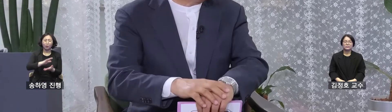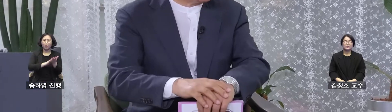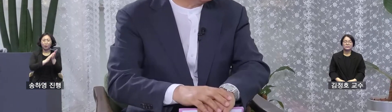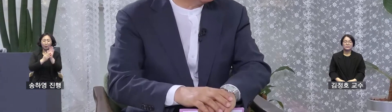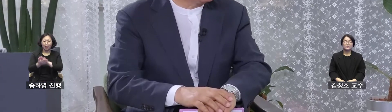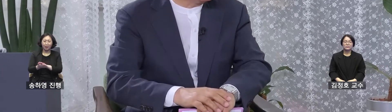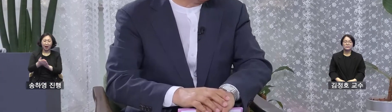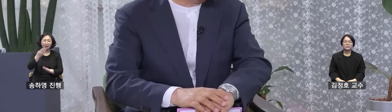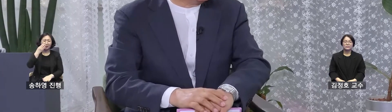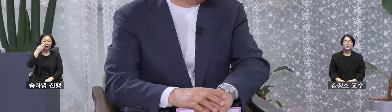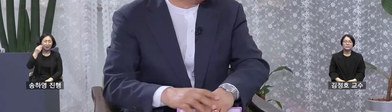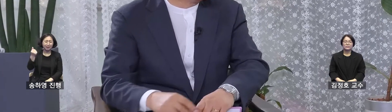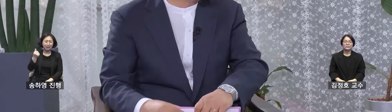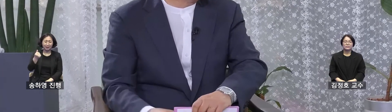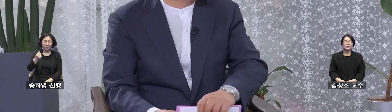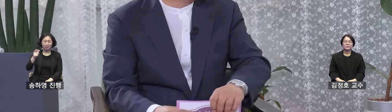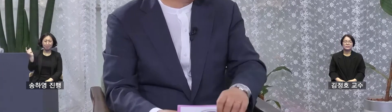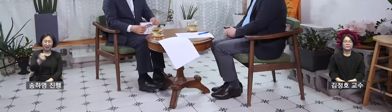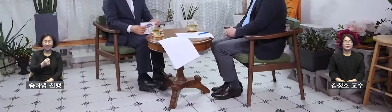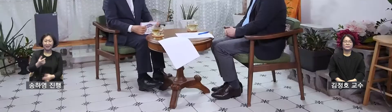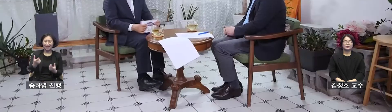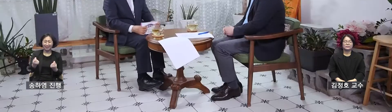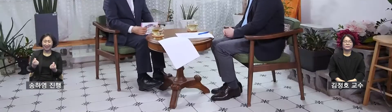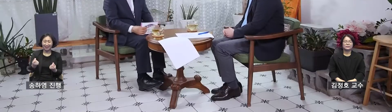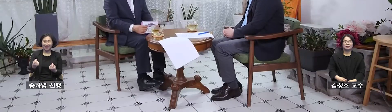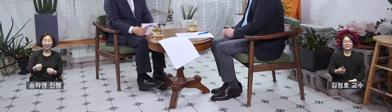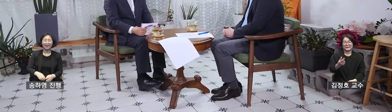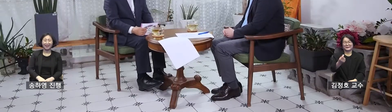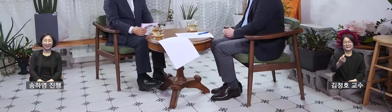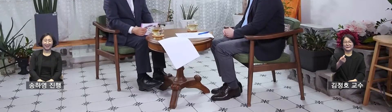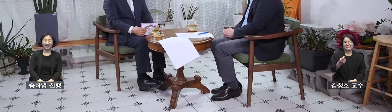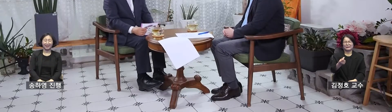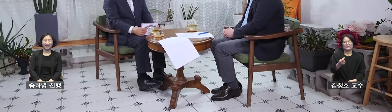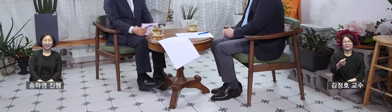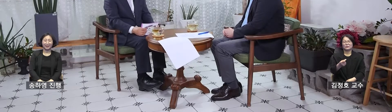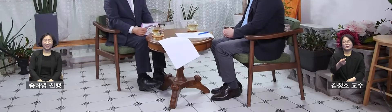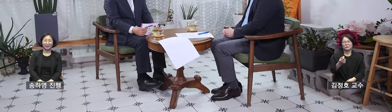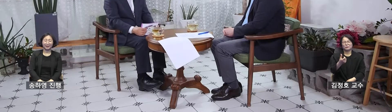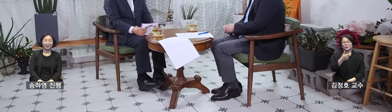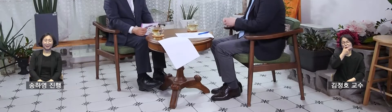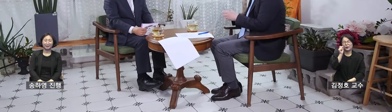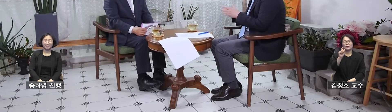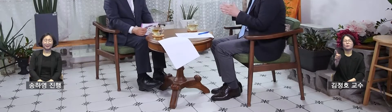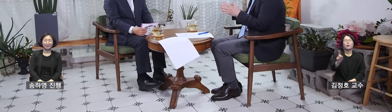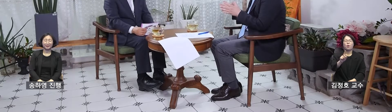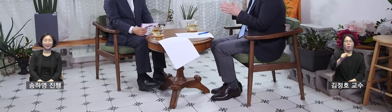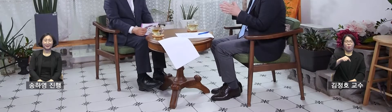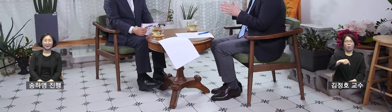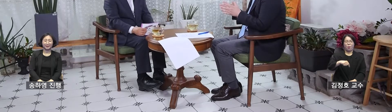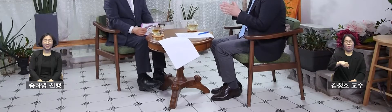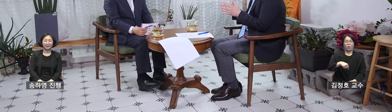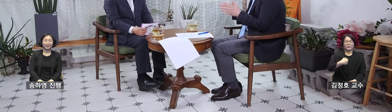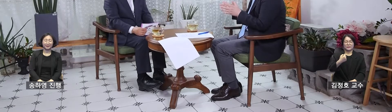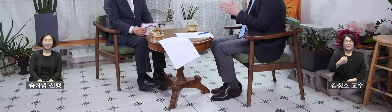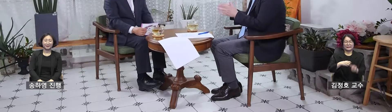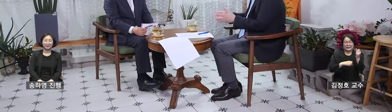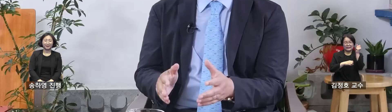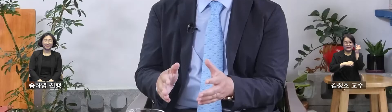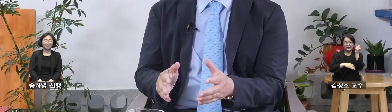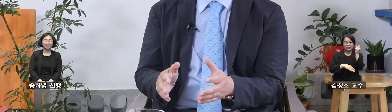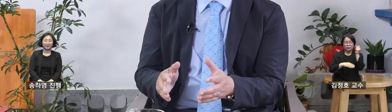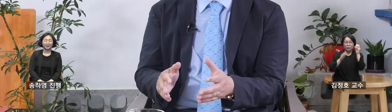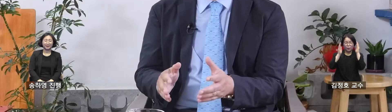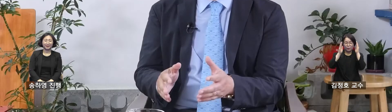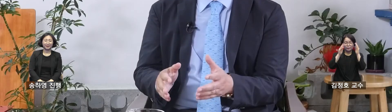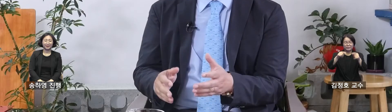적응도 빠르실 것 같아요. 네, 그런데 이제 단점이 하나는 혼자 어떤 기존의 학문책에 저를